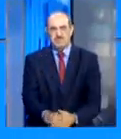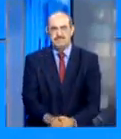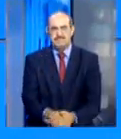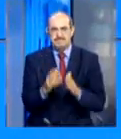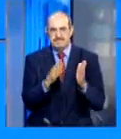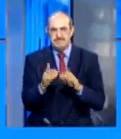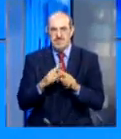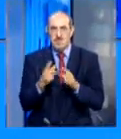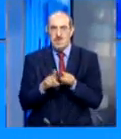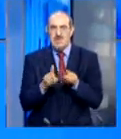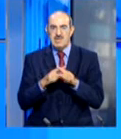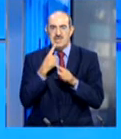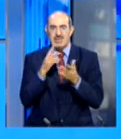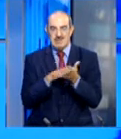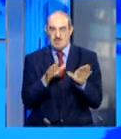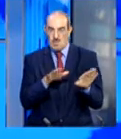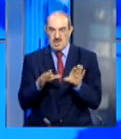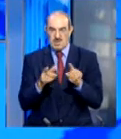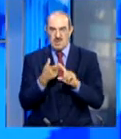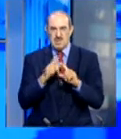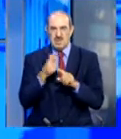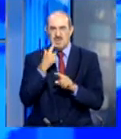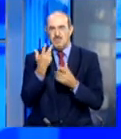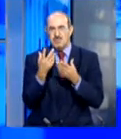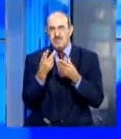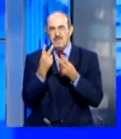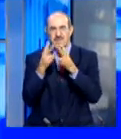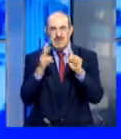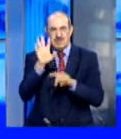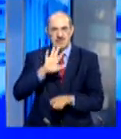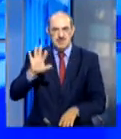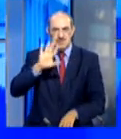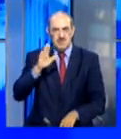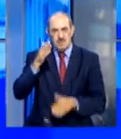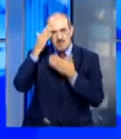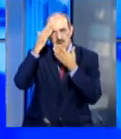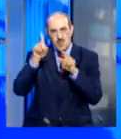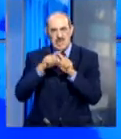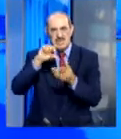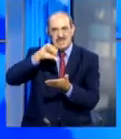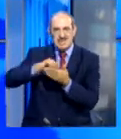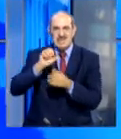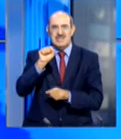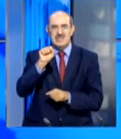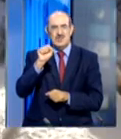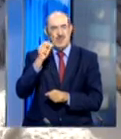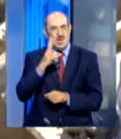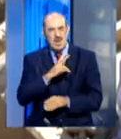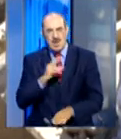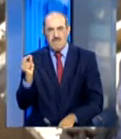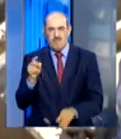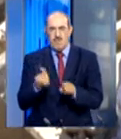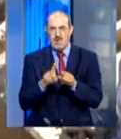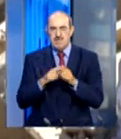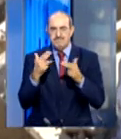وفي تداعيات الزلزال العنيف الذي ضرب عددا من المناطق بالمغرب ووسط وضع إنساني مزر،